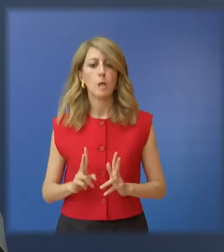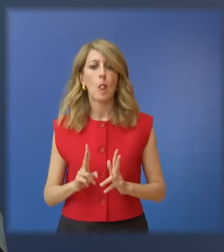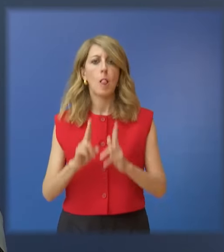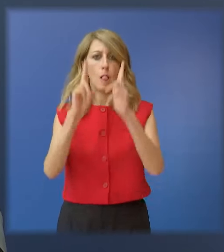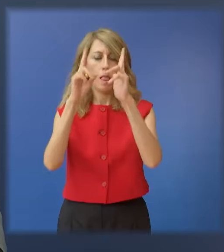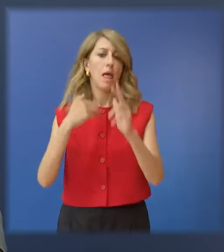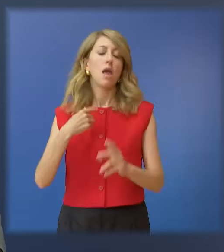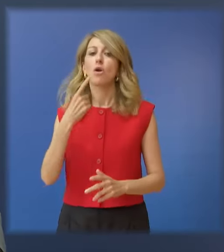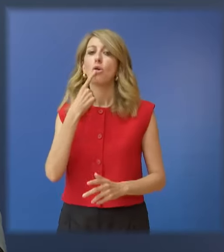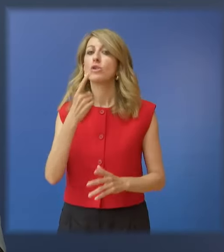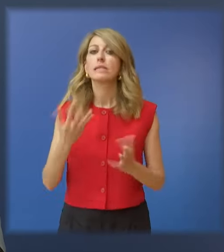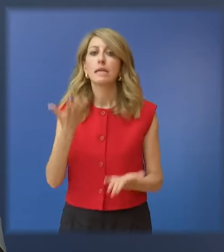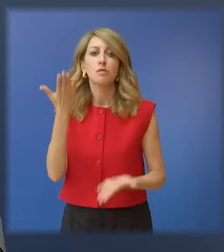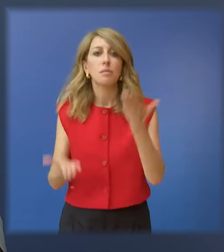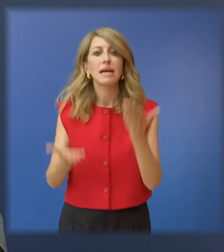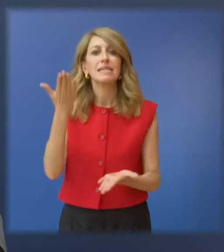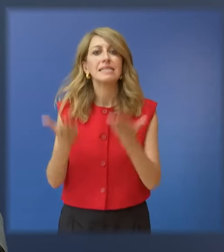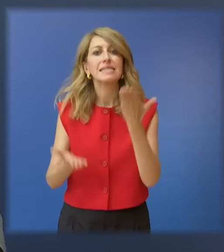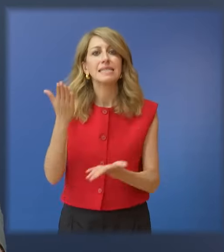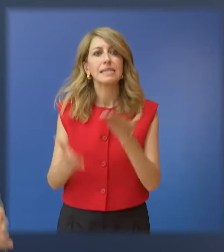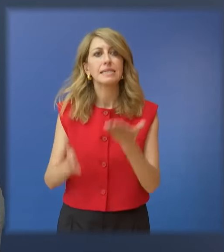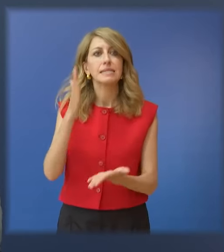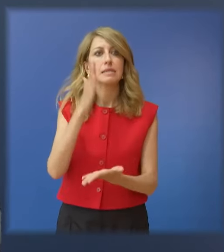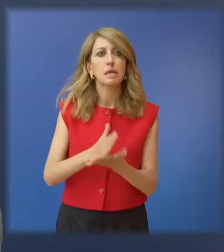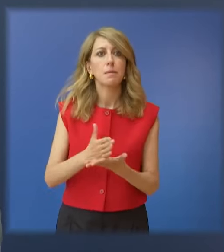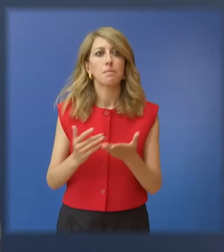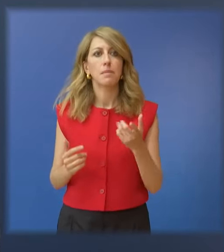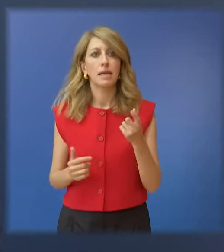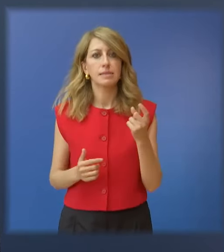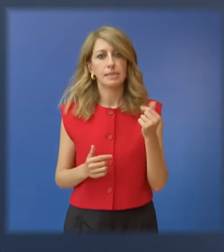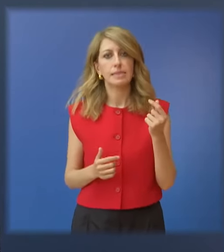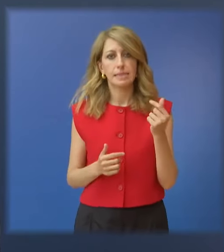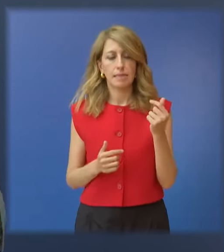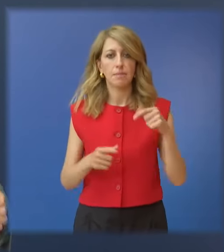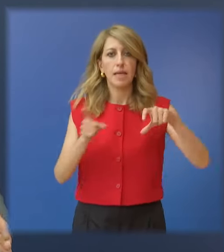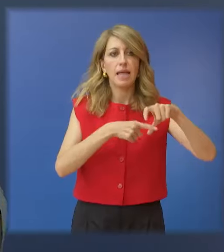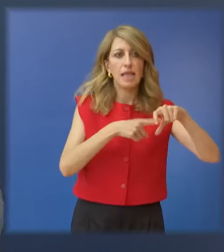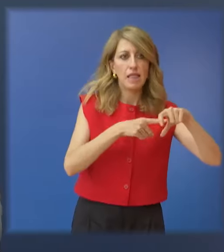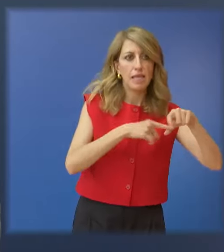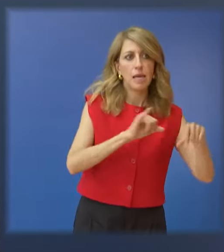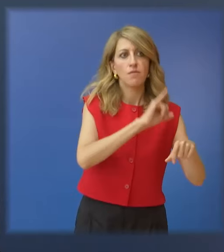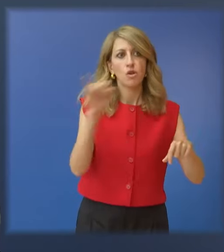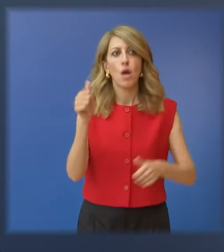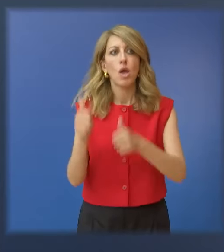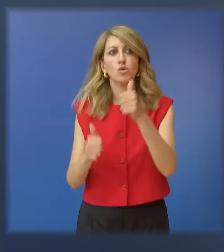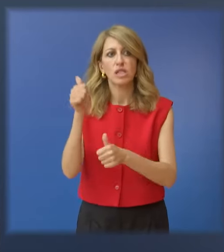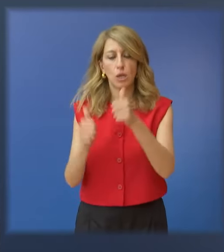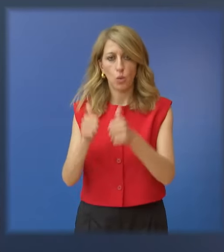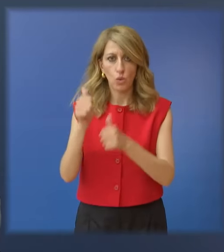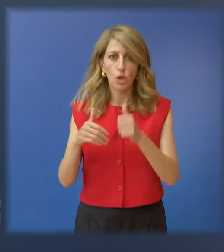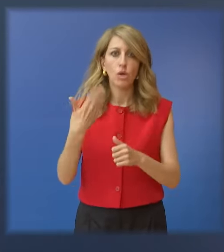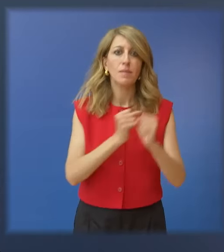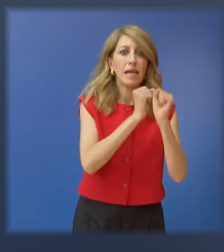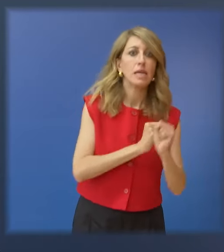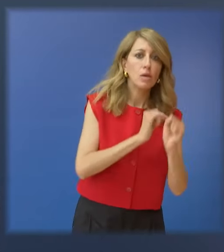της τη μέση λιανική τιμή της κιβ ρας απ το δεκέμβριο μέχρι τον ιούνιο και από τον ιανουάριο μέχρι τον ιούνιο και σας είπα ότι είναι το